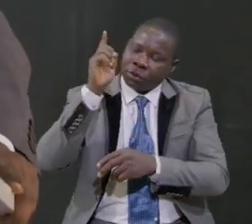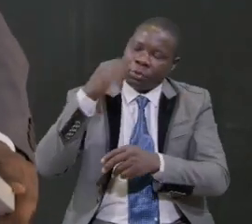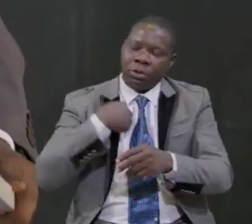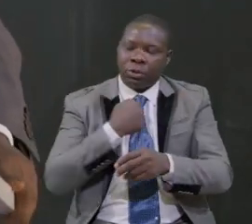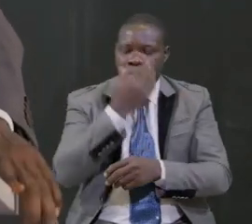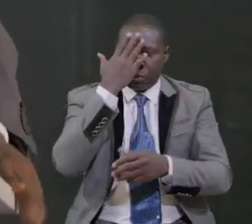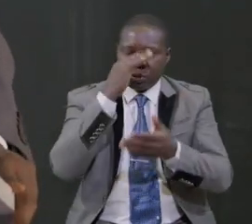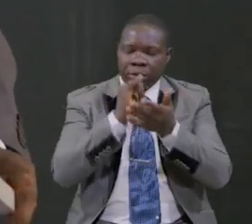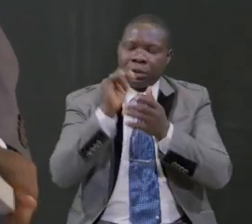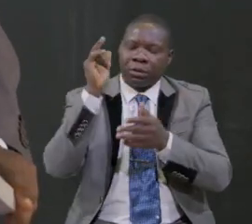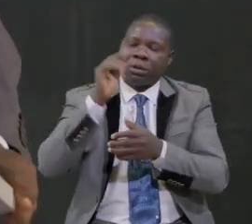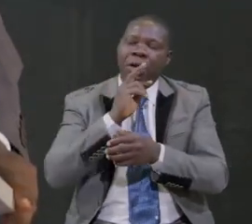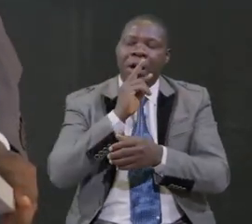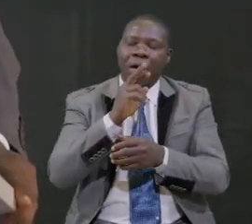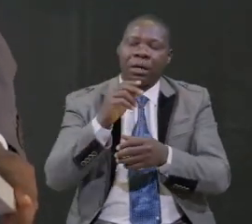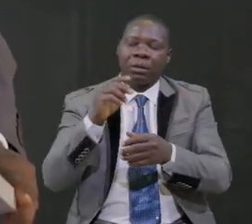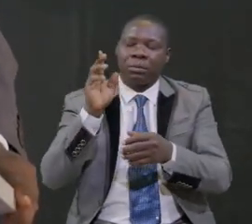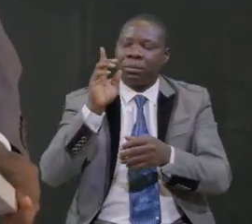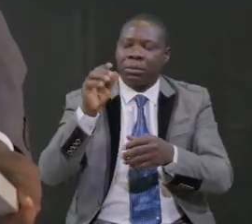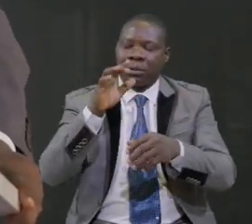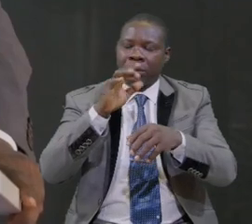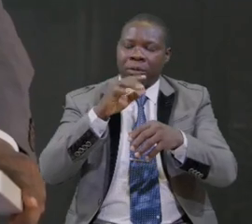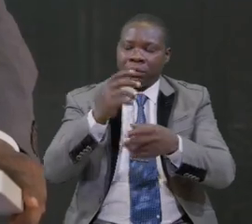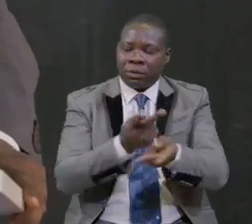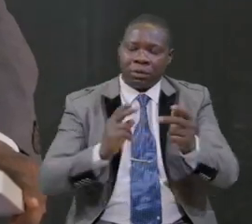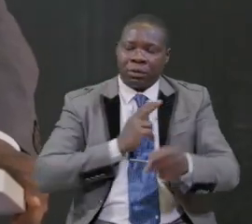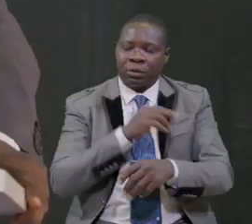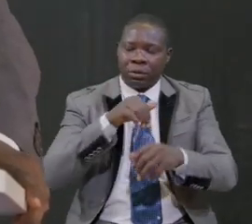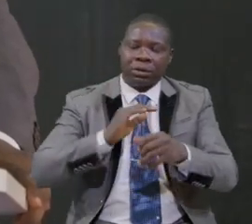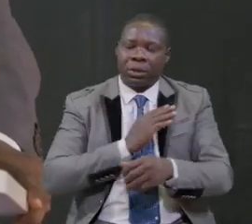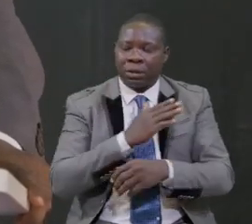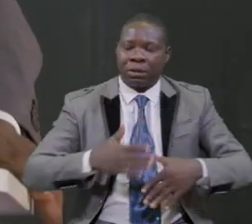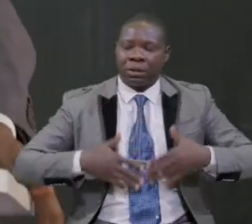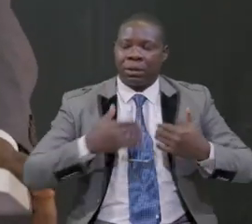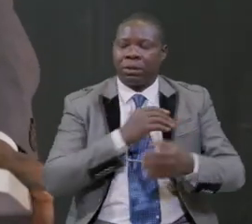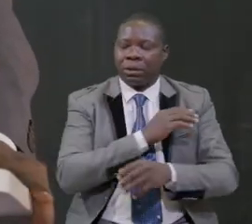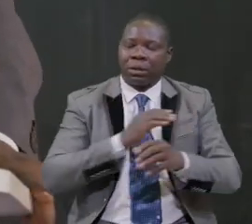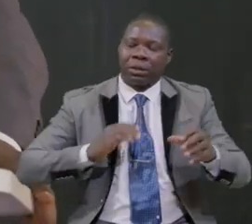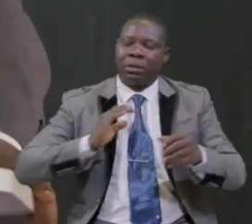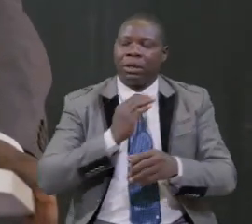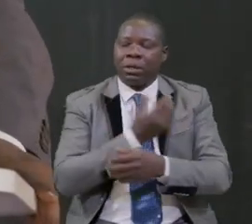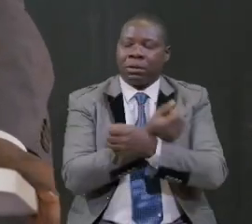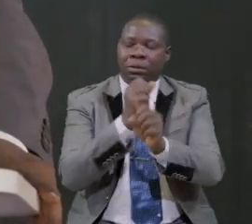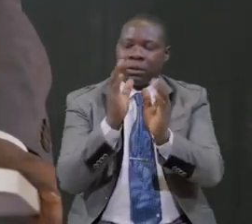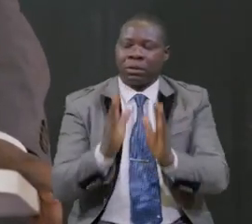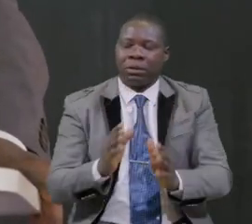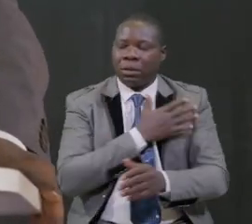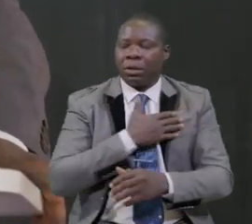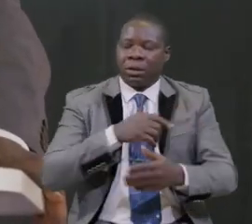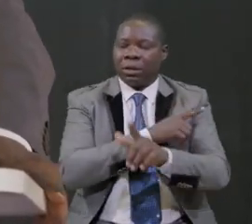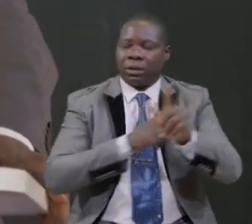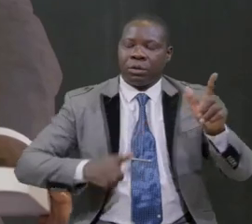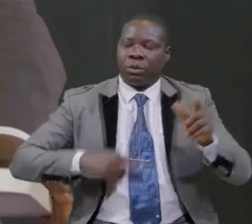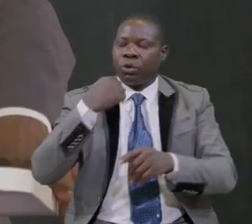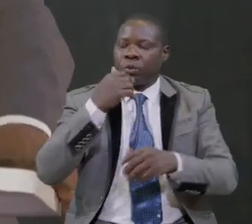Nous savons que tu es la raison pour laquelle nous sommes sur la terre et Christ, notre Sauveur, notre Seigneur, qui a tout